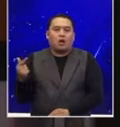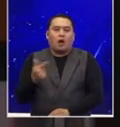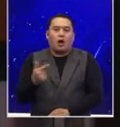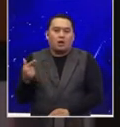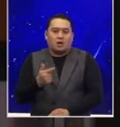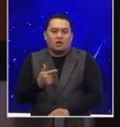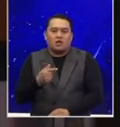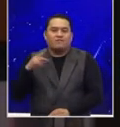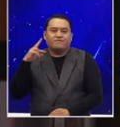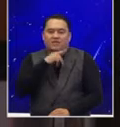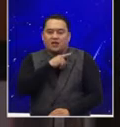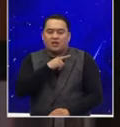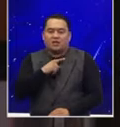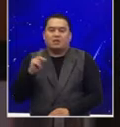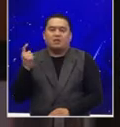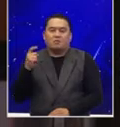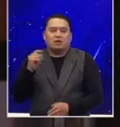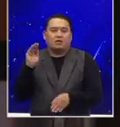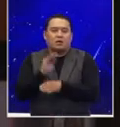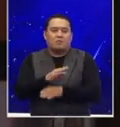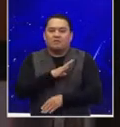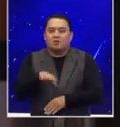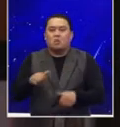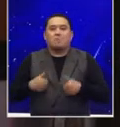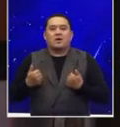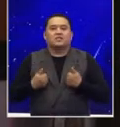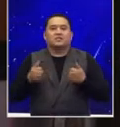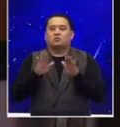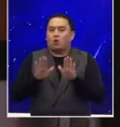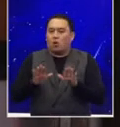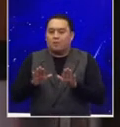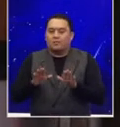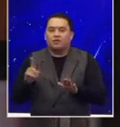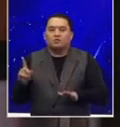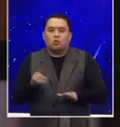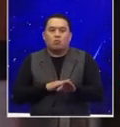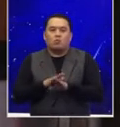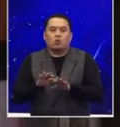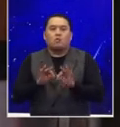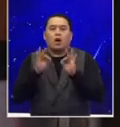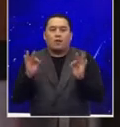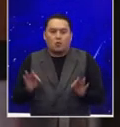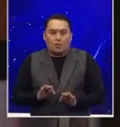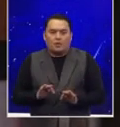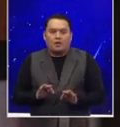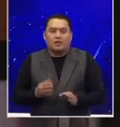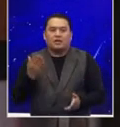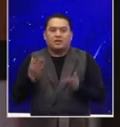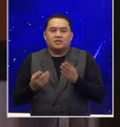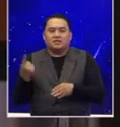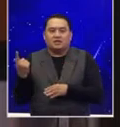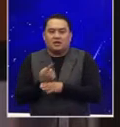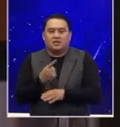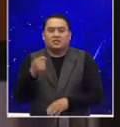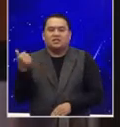получат никаких вредных веществ с нашим продуктом, а только полезные. И полезные вещества в полном объеме. То есть если хотя бы раз в